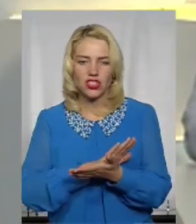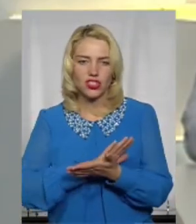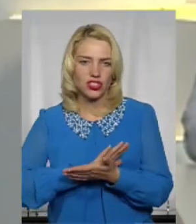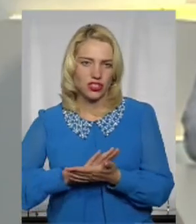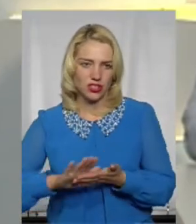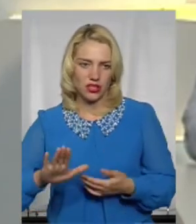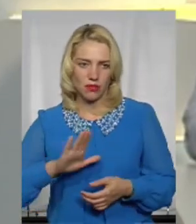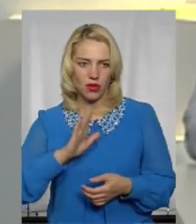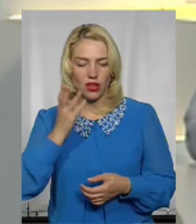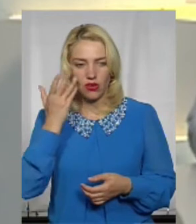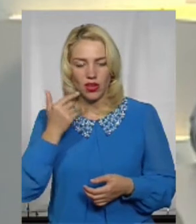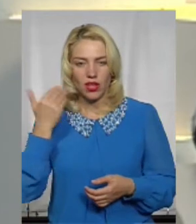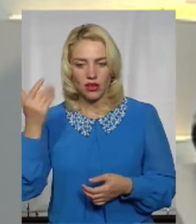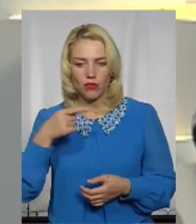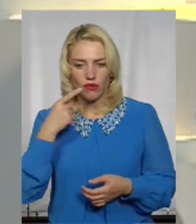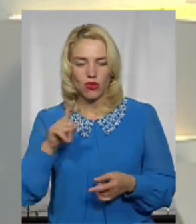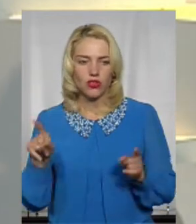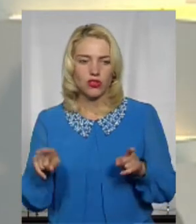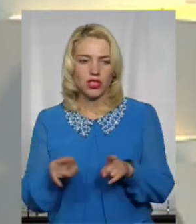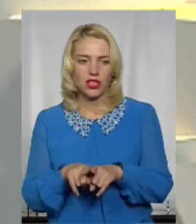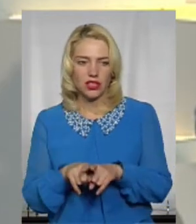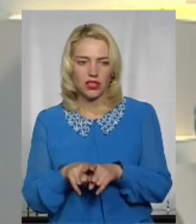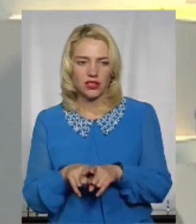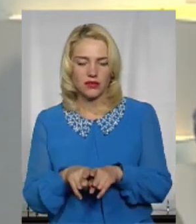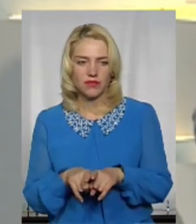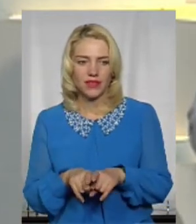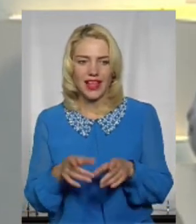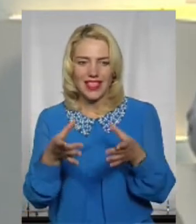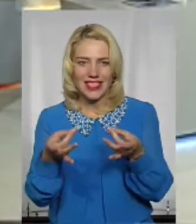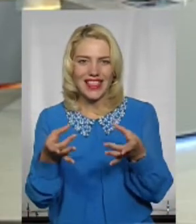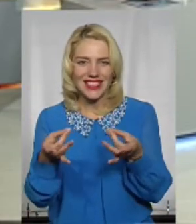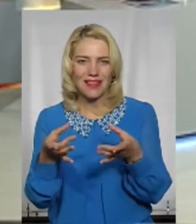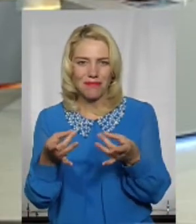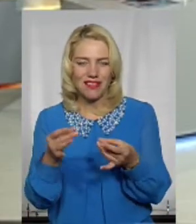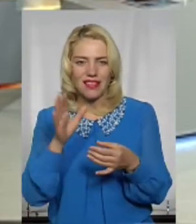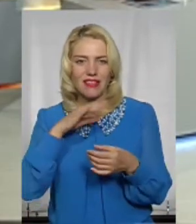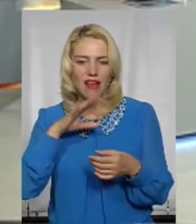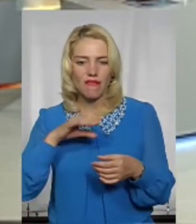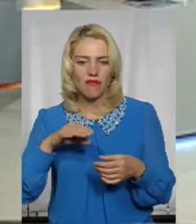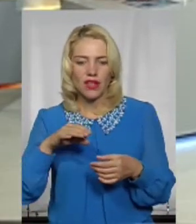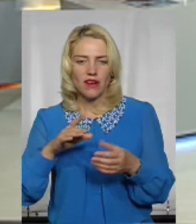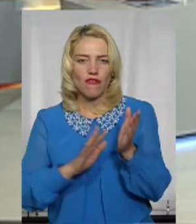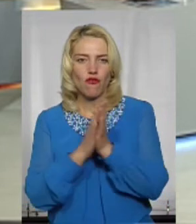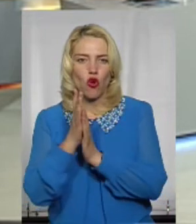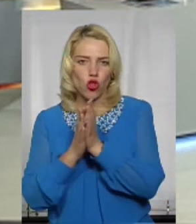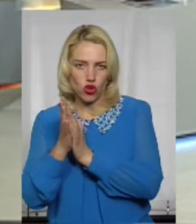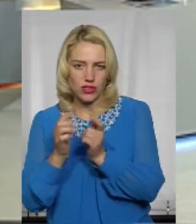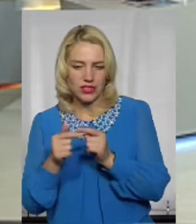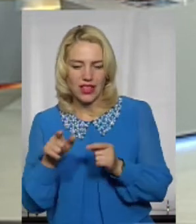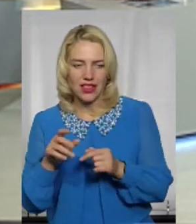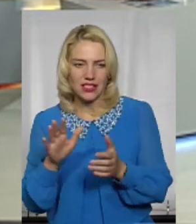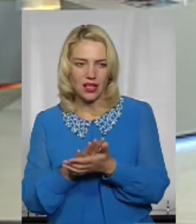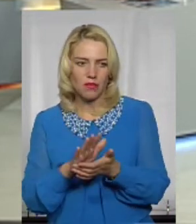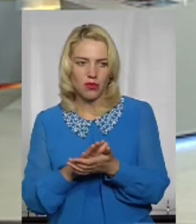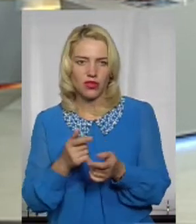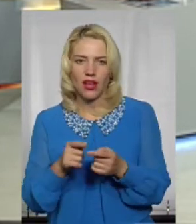гатунку. І коли мені говорять, що отакі налипання на водорості отаких забруднень, ну, річку